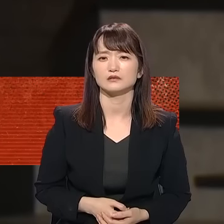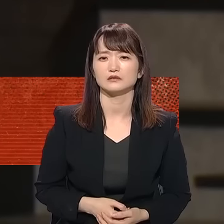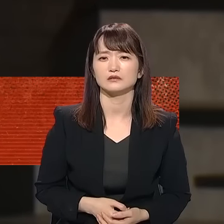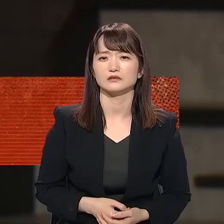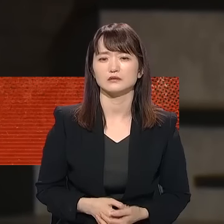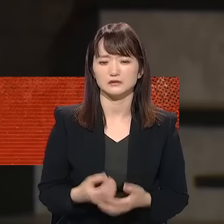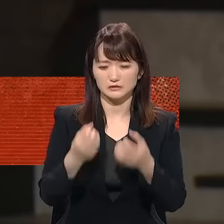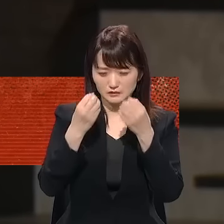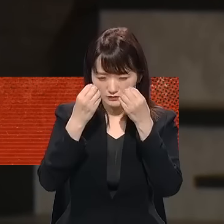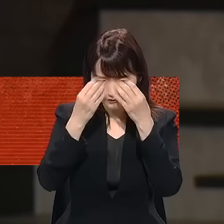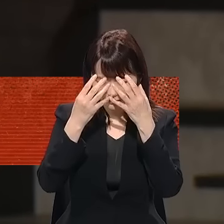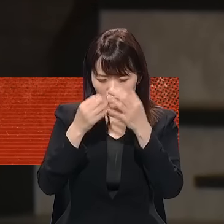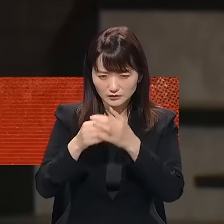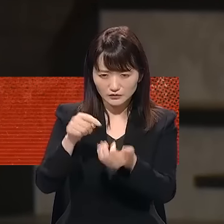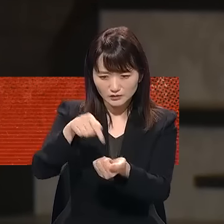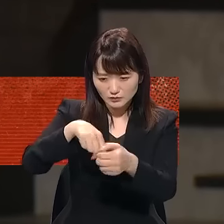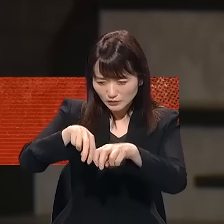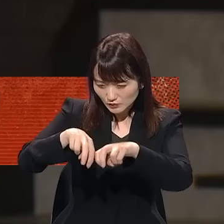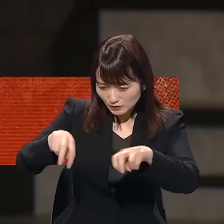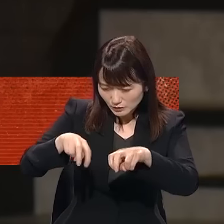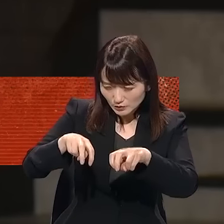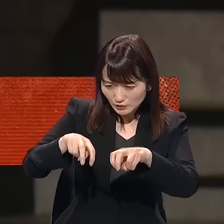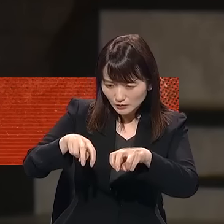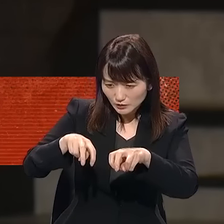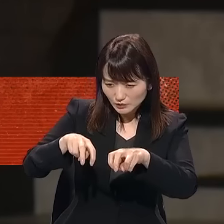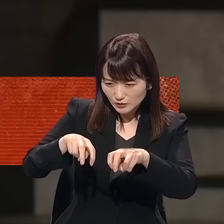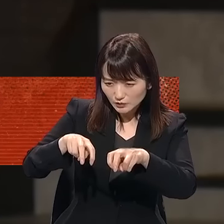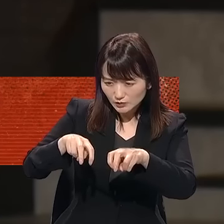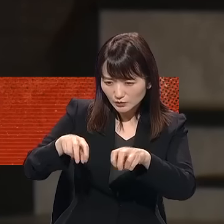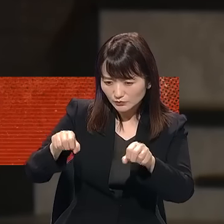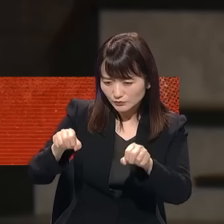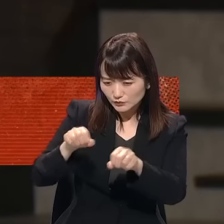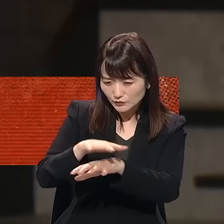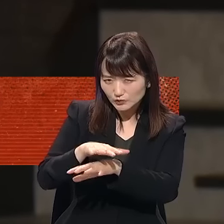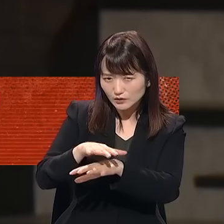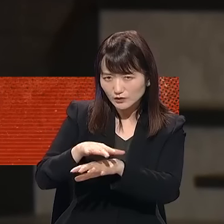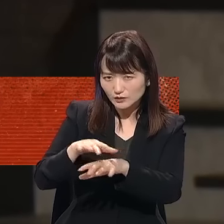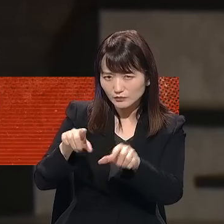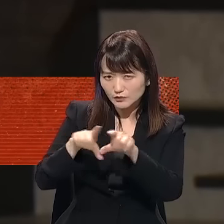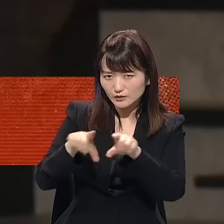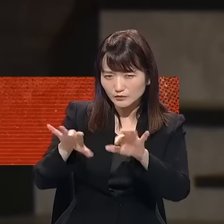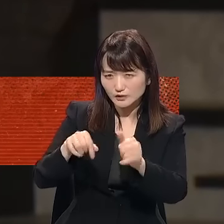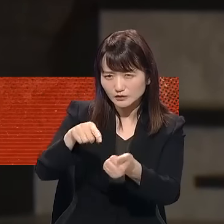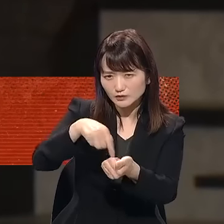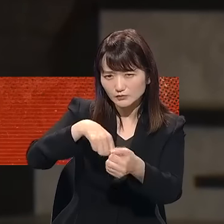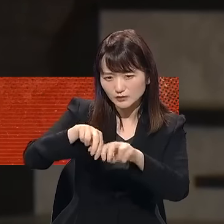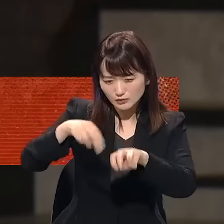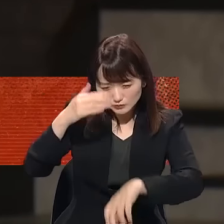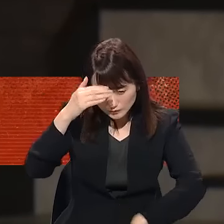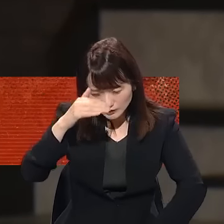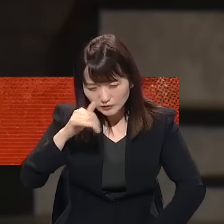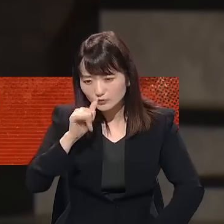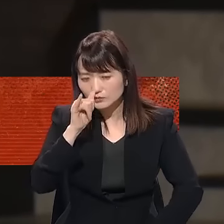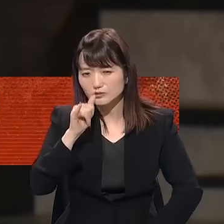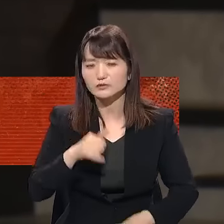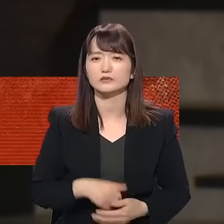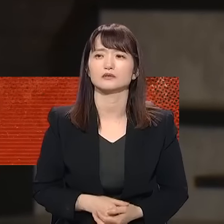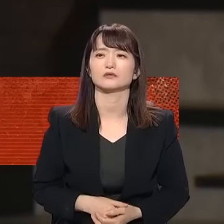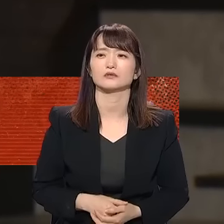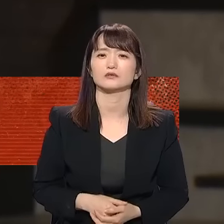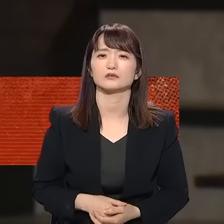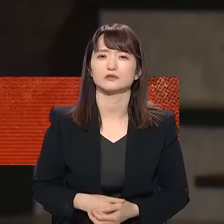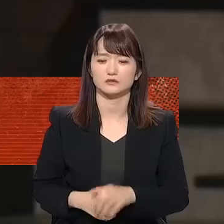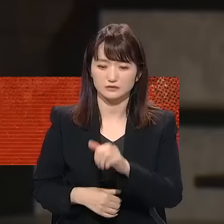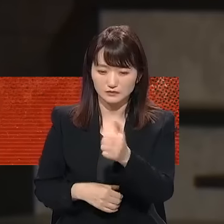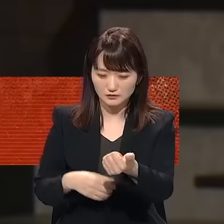아고 하는 이런 것으로 포장이 돼서 일반 사람들에게 노출된다고 하는 거 사실에 이렇게 시신을 기증하는 사람들은 의학